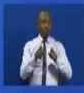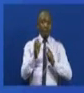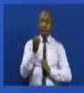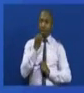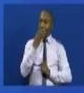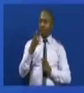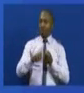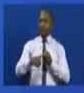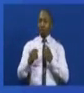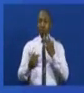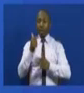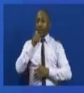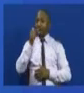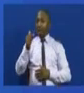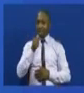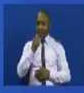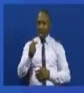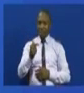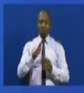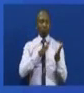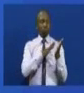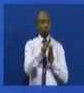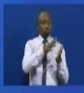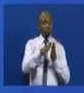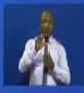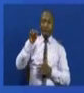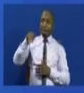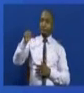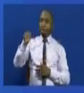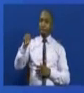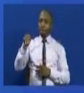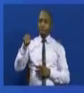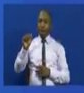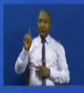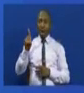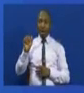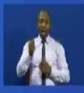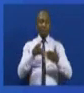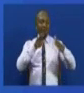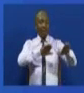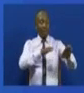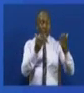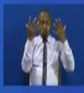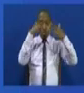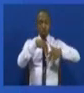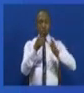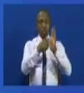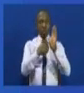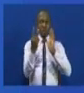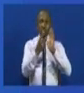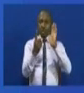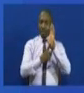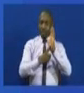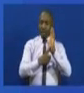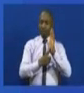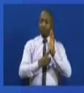na Serikali za Mitaa TAMISEMI imeeleza kuwa Manda amefariki dunia usiku wa Aprili 26 mwaka huu katika